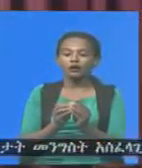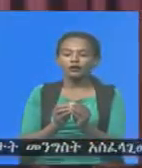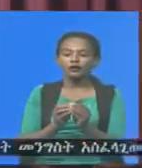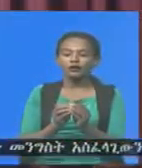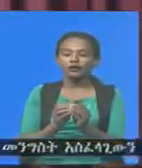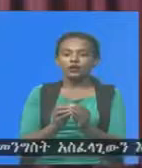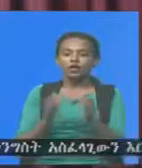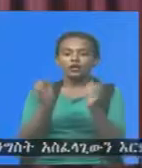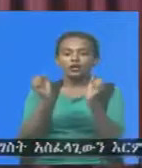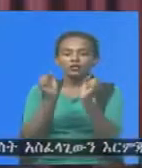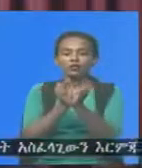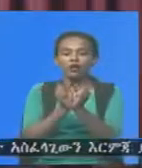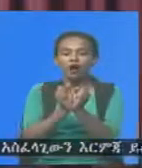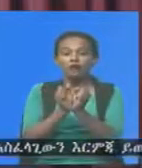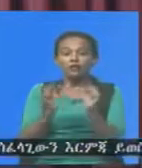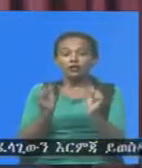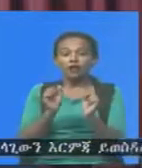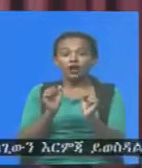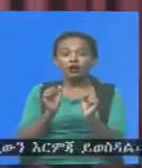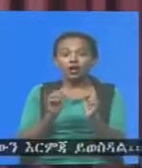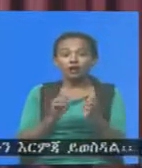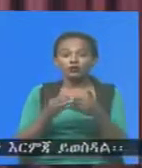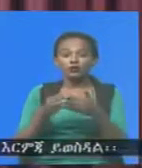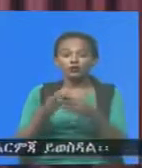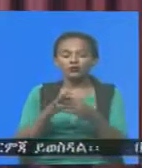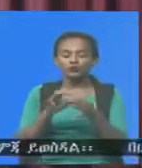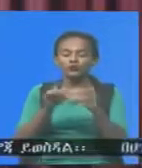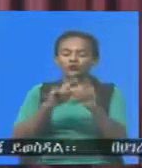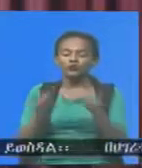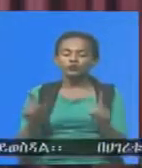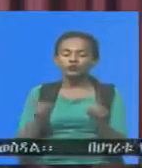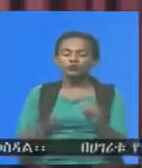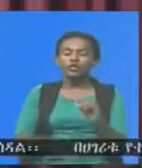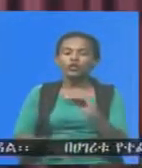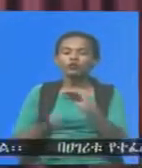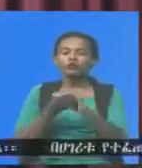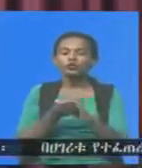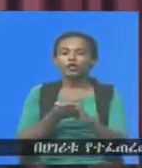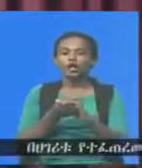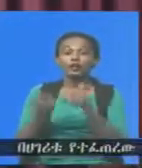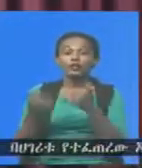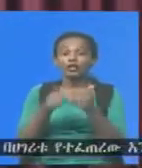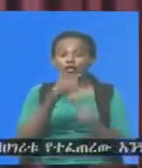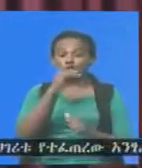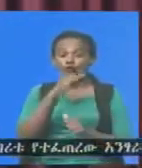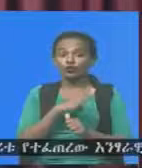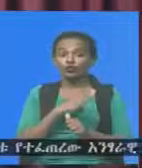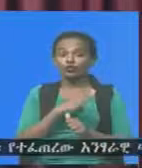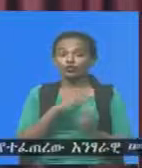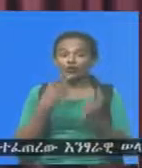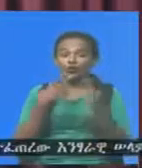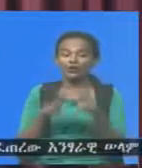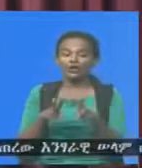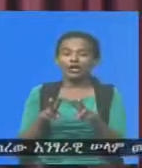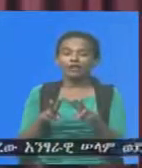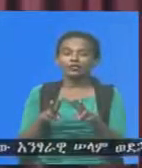ከእስረኛ አፈታት ጋር ተያይዞ በተለይም በሙስና የሚጠረጠሩ ሰዎችን በሚመለከት